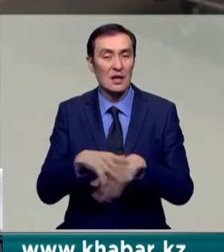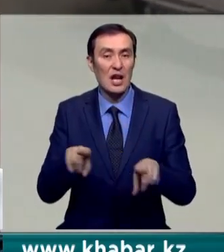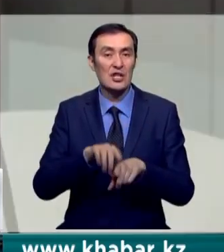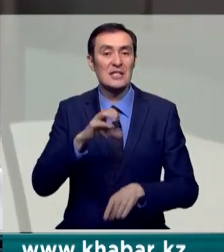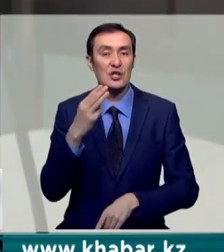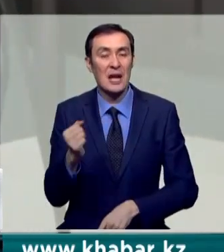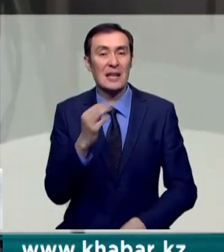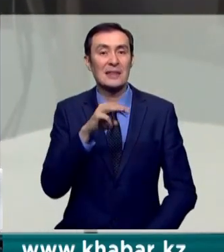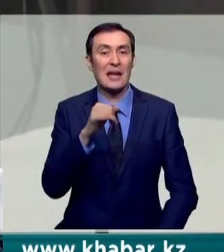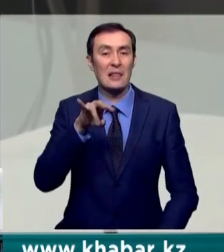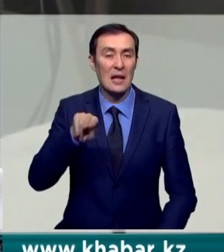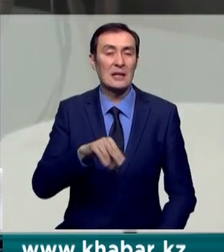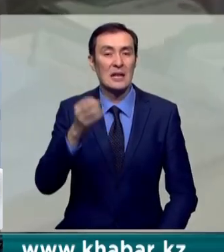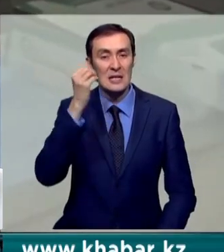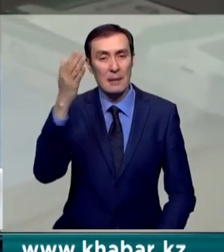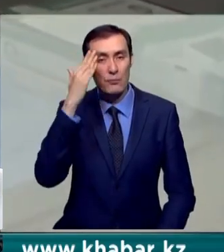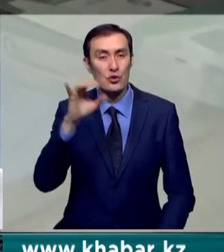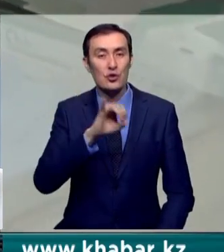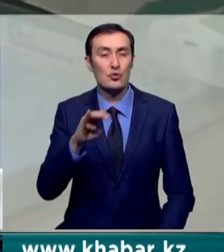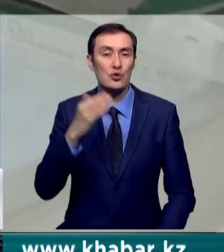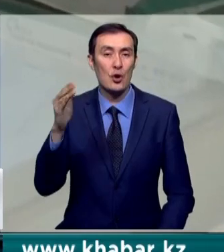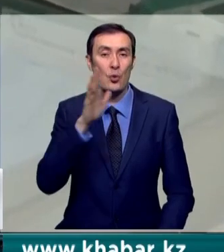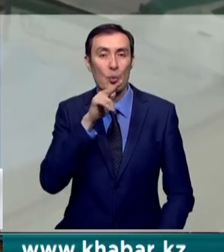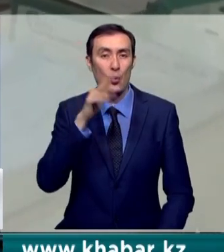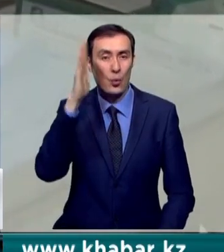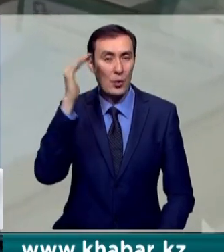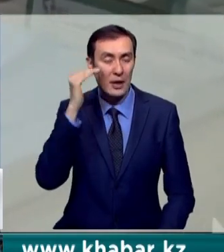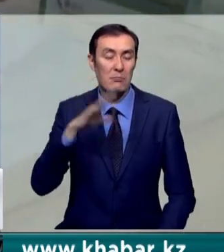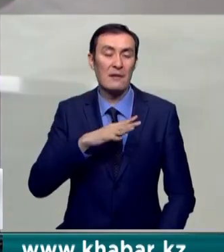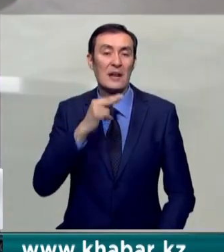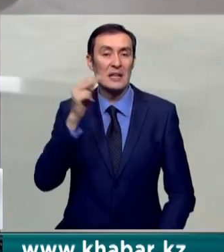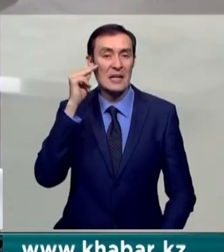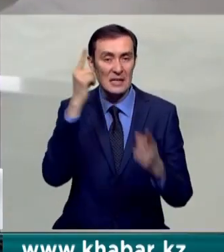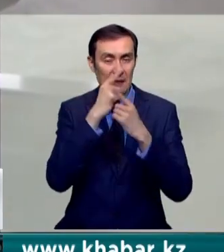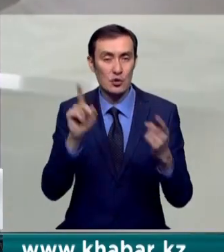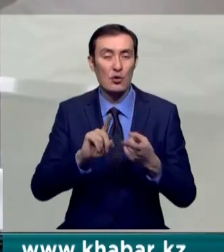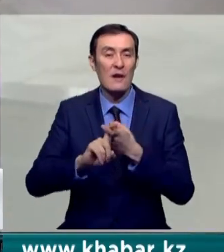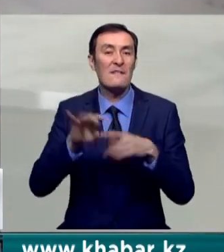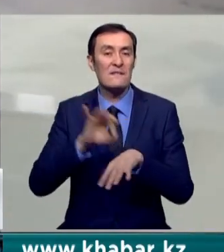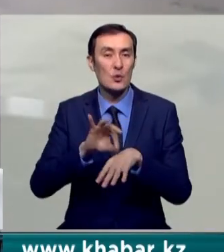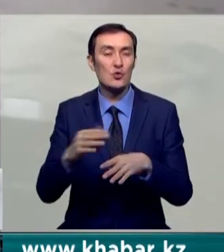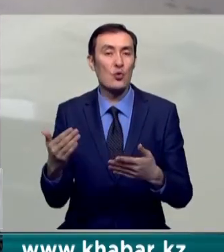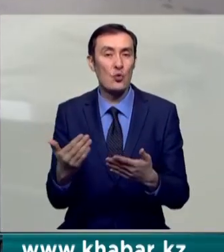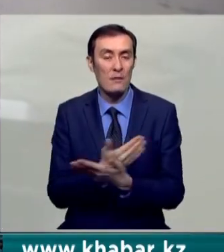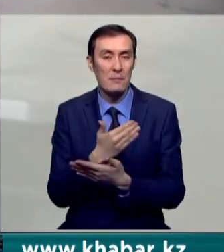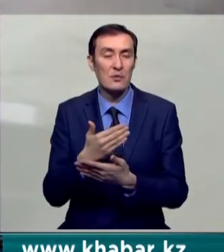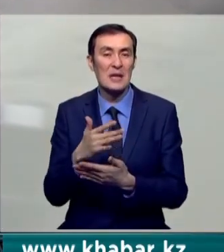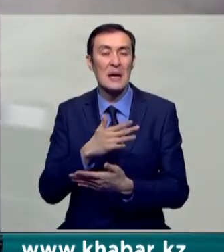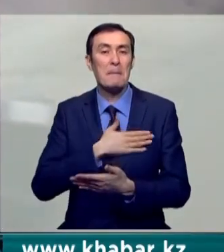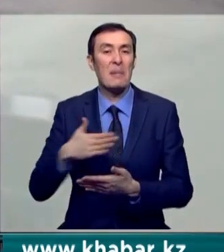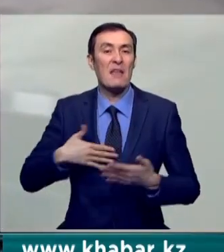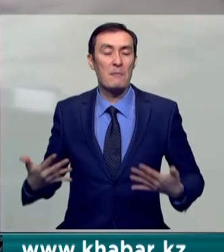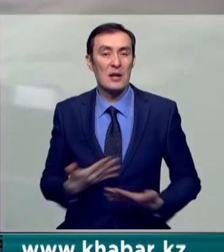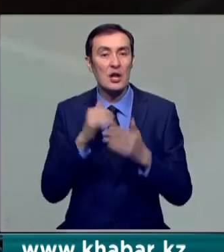в США, Таиланде, Японии и Южной Корее. Накануне в Поднебесную заявили, коронавирус нового типа, вызывающий пневмонию,